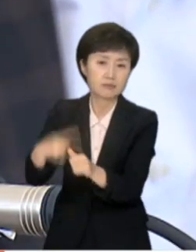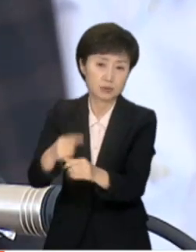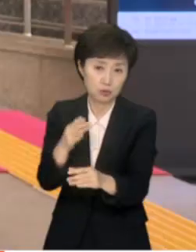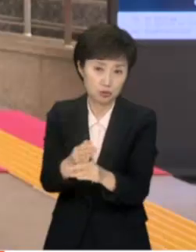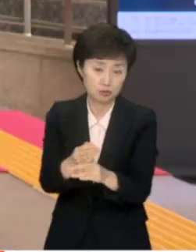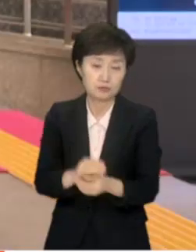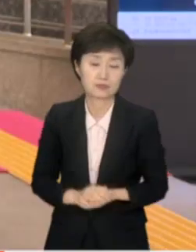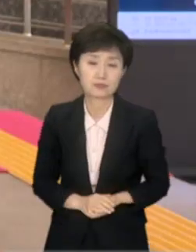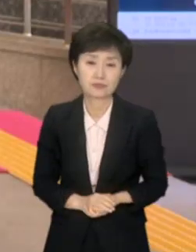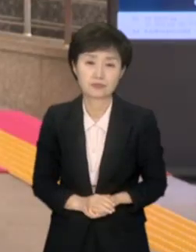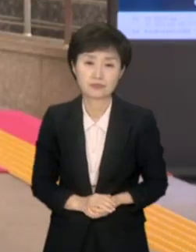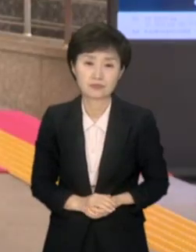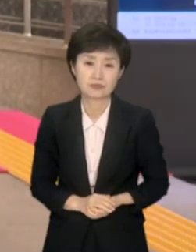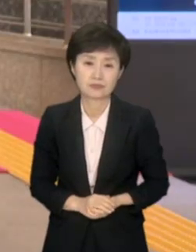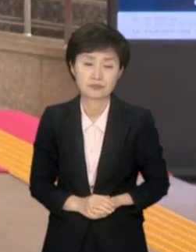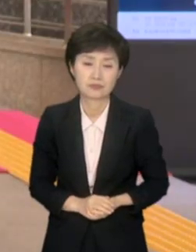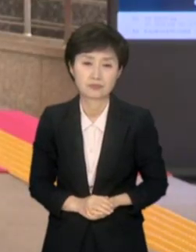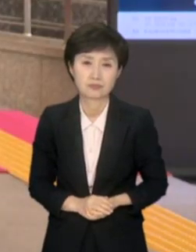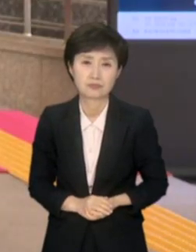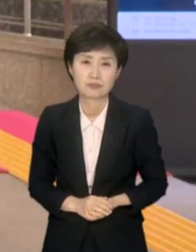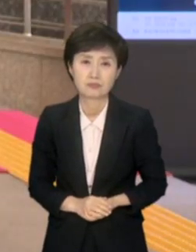지금까지 국회에서 전해드렸습니다